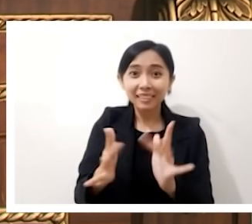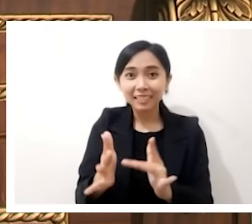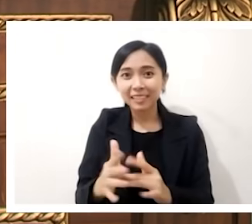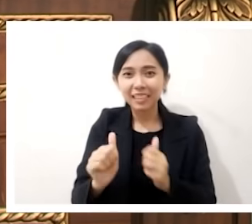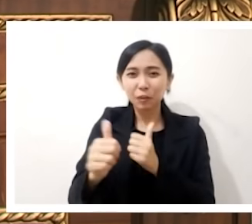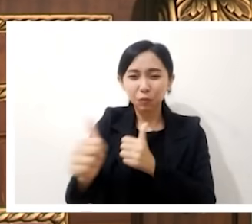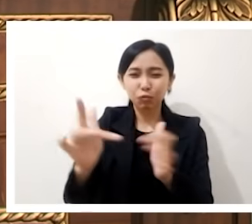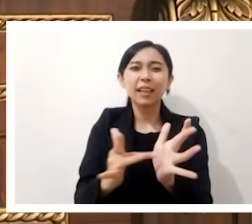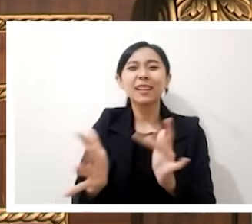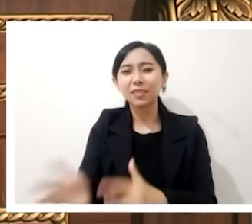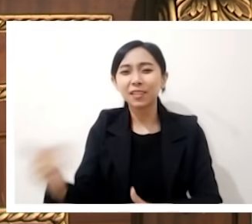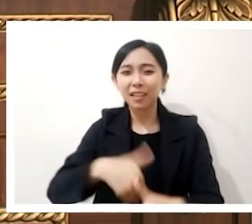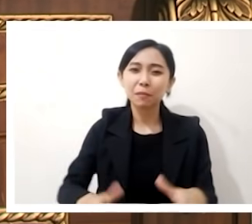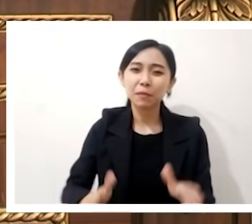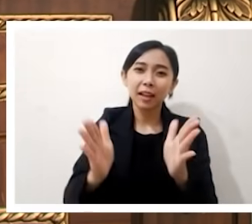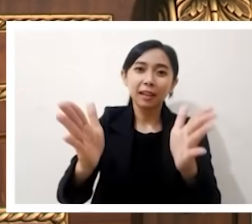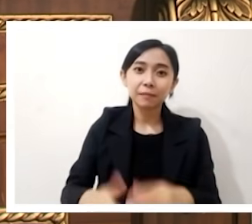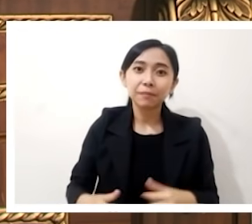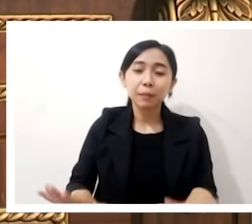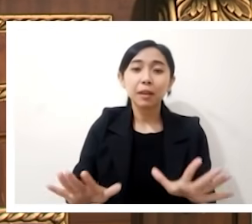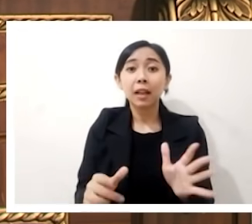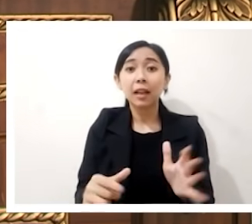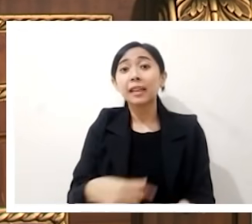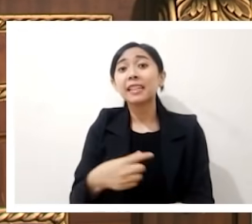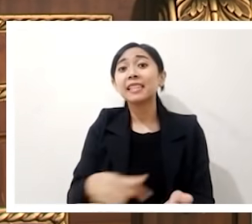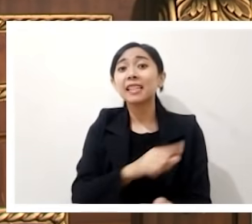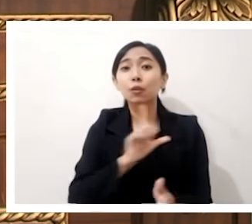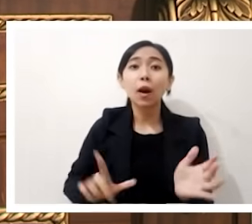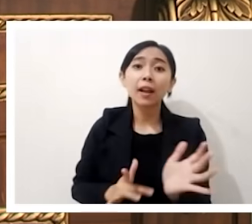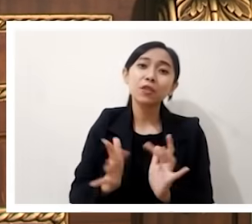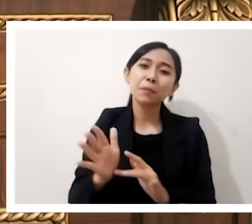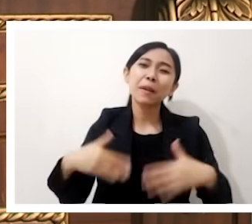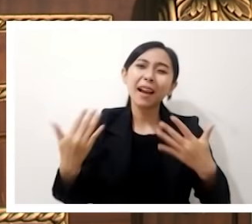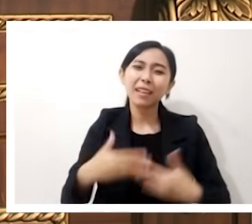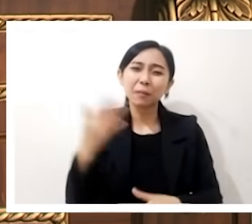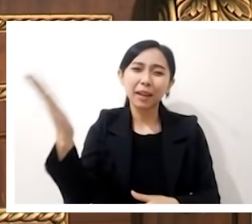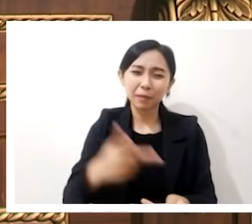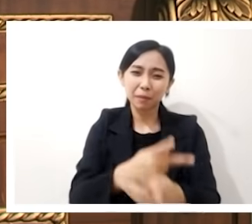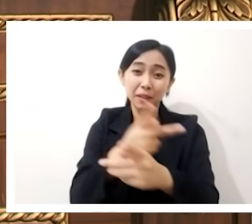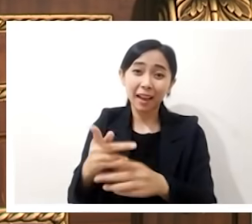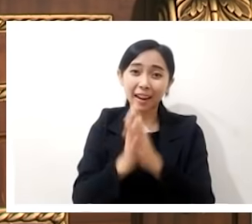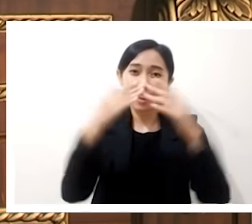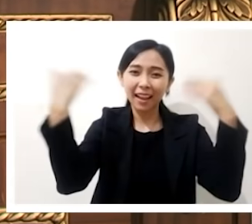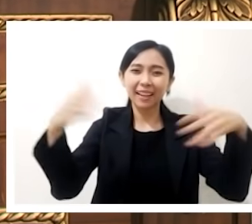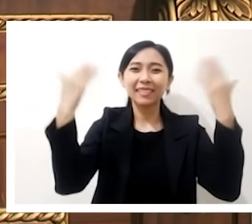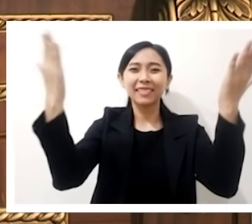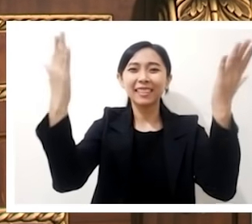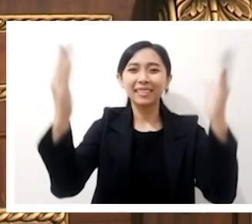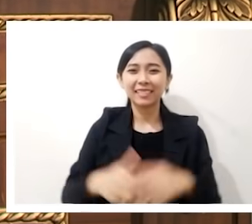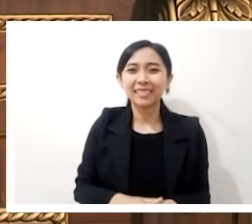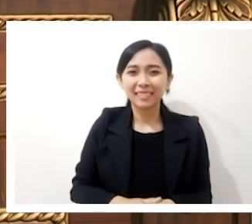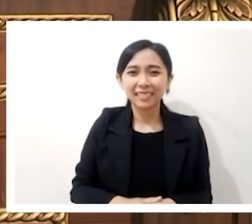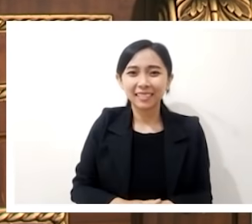ia mengikuti Yesus dalam perjalanannya. Demikianlah Injil Tuhan kita yang berbahagia dalam berkat firman Allah dan meliharanya.